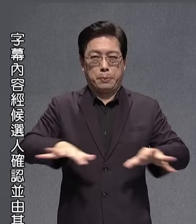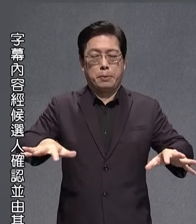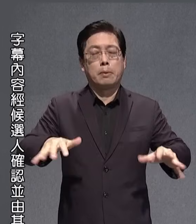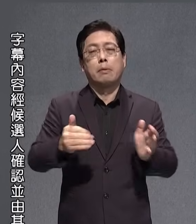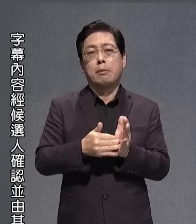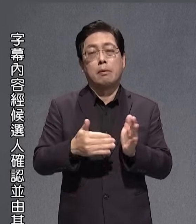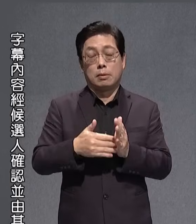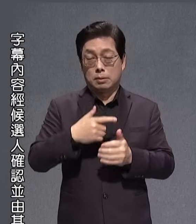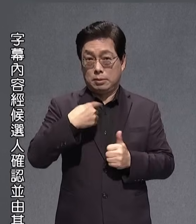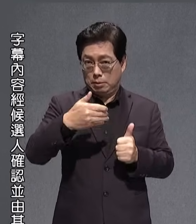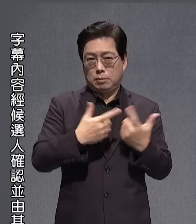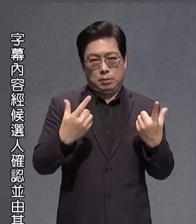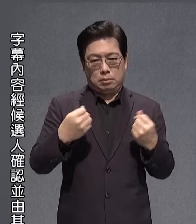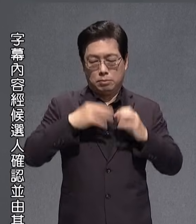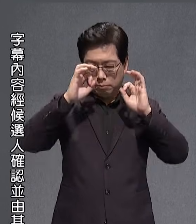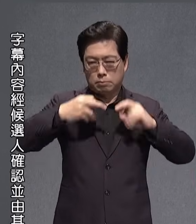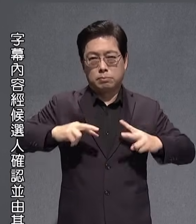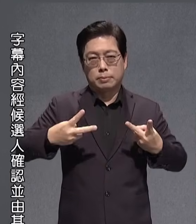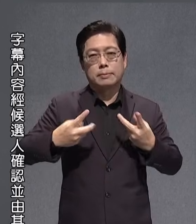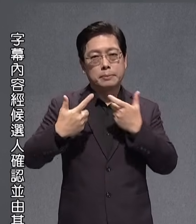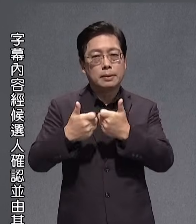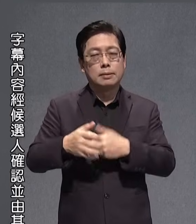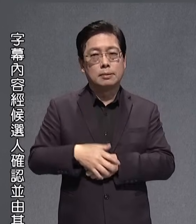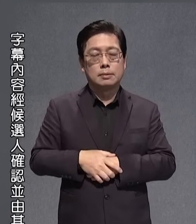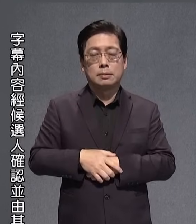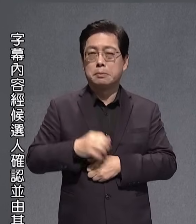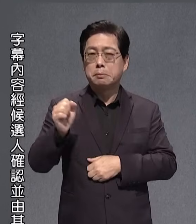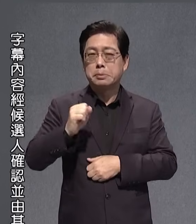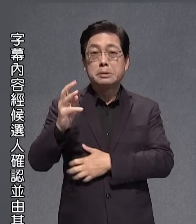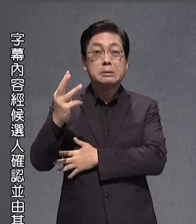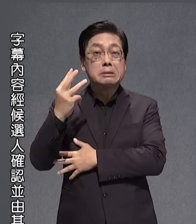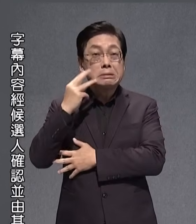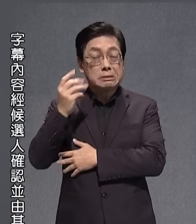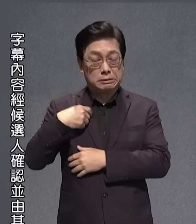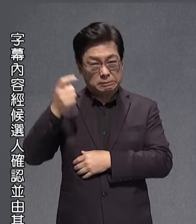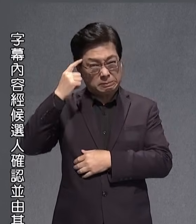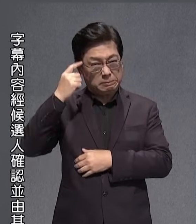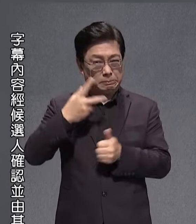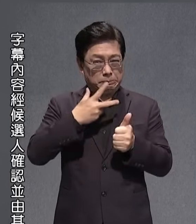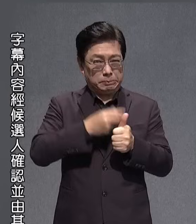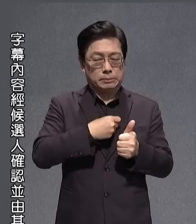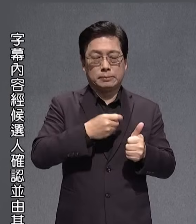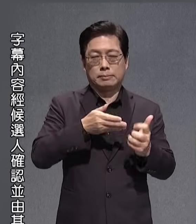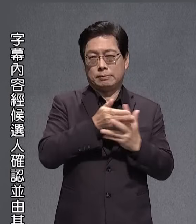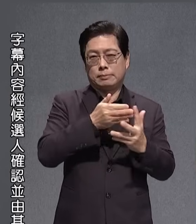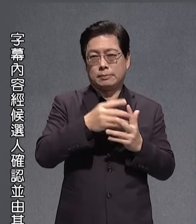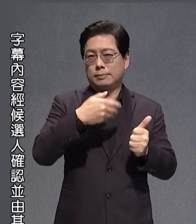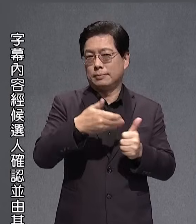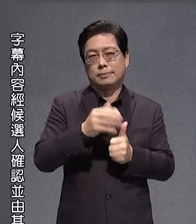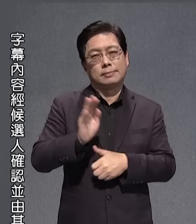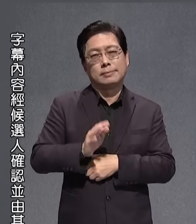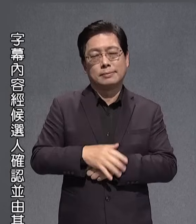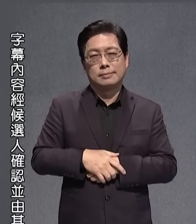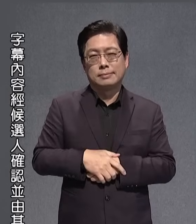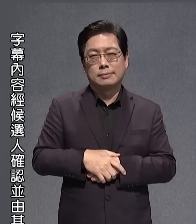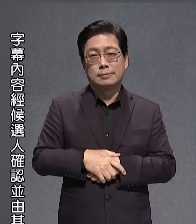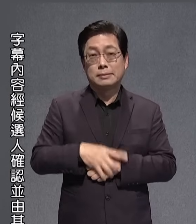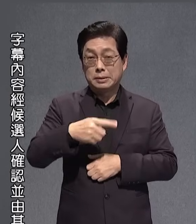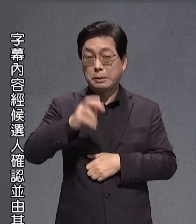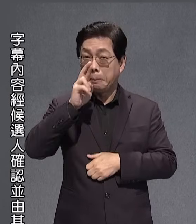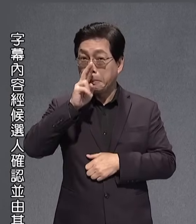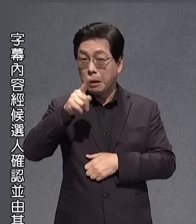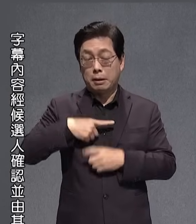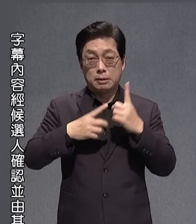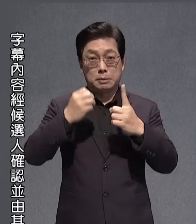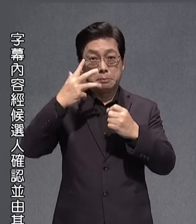教育也需要全面的检讨，不要让政治的意识形态干扰教育，不要让错误